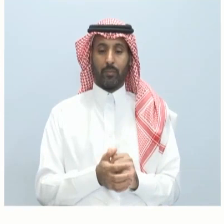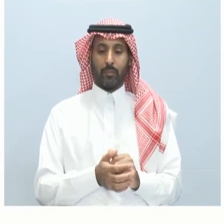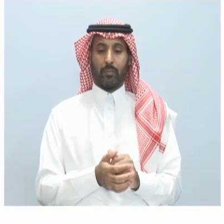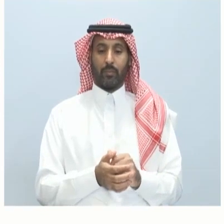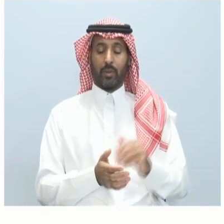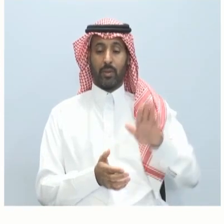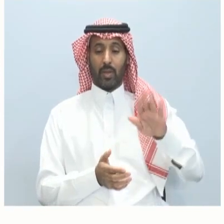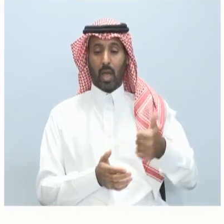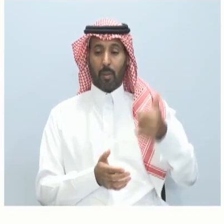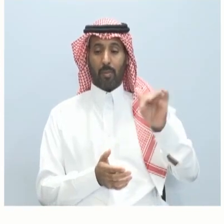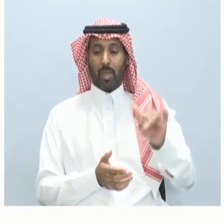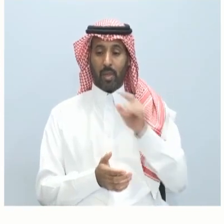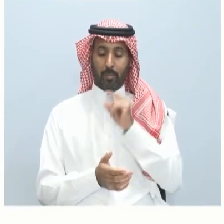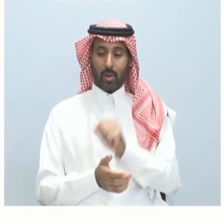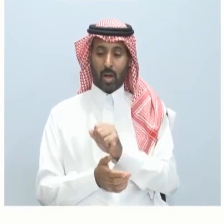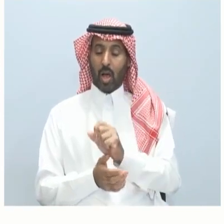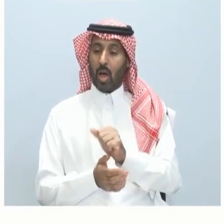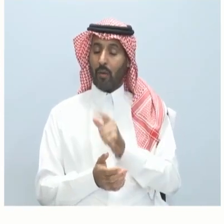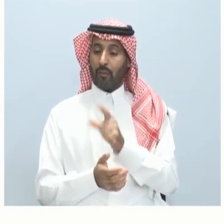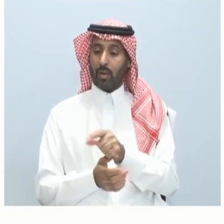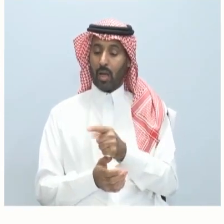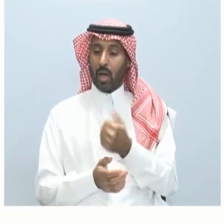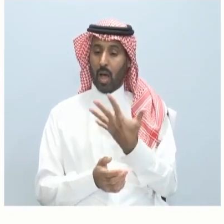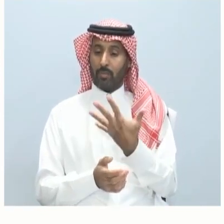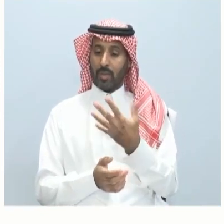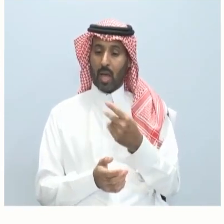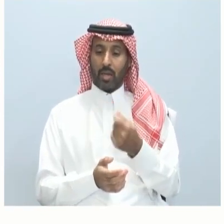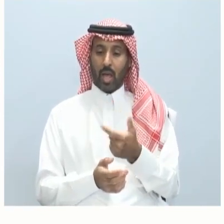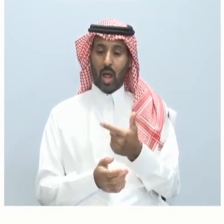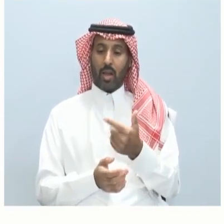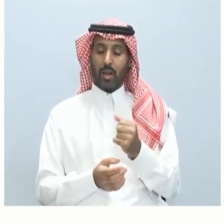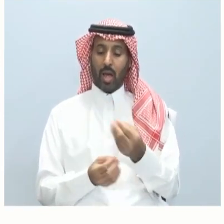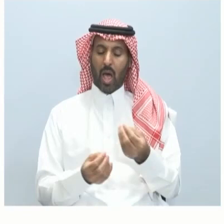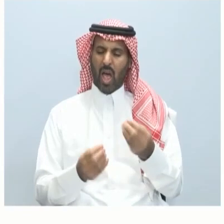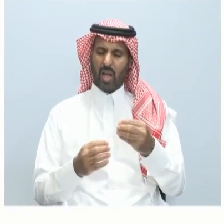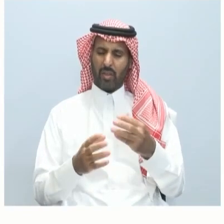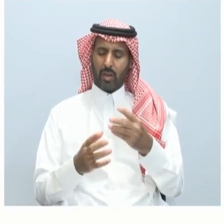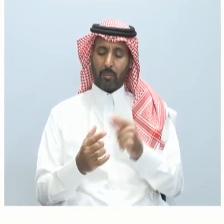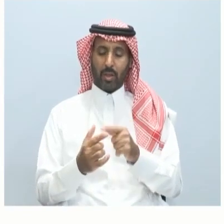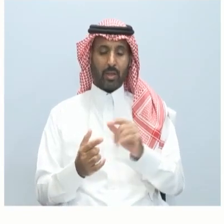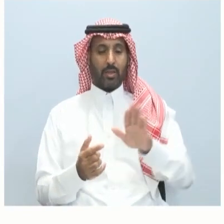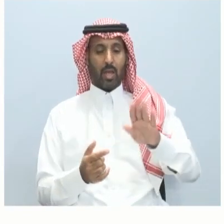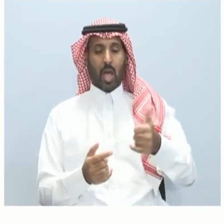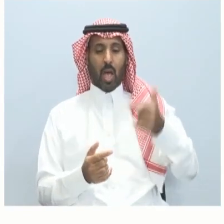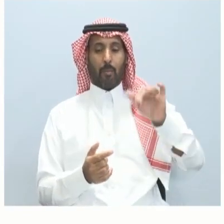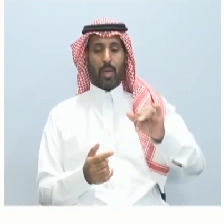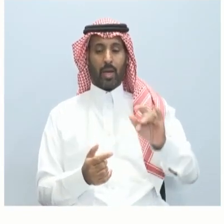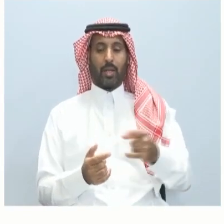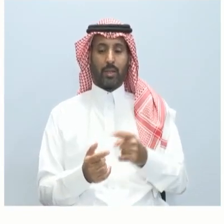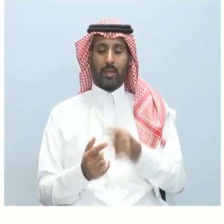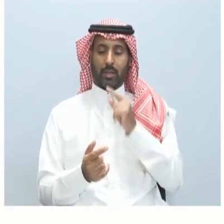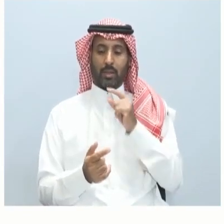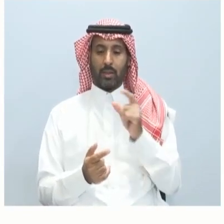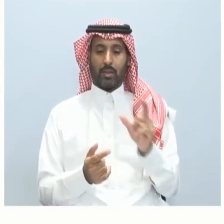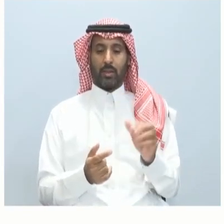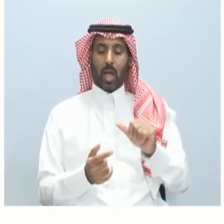سامي معه خمس ريالات اكثر من سامر وسامر معه نون ريالا نون ريالا